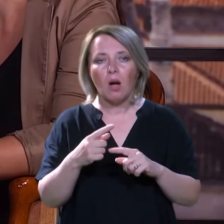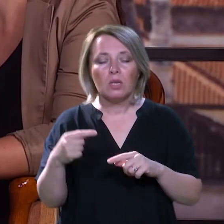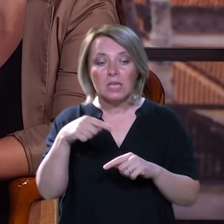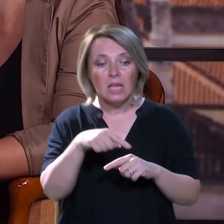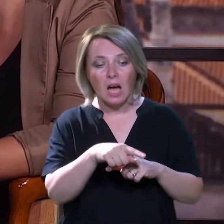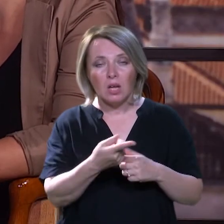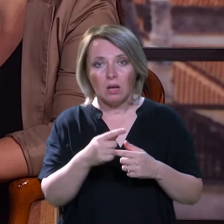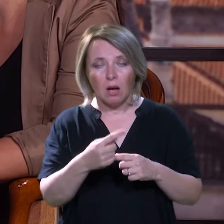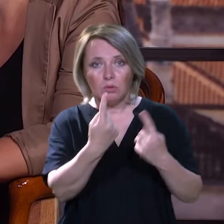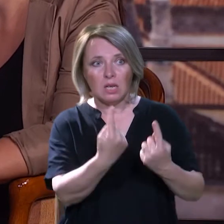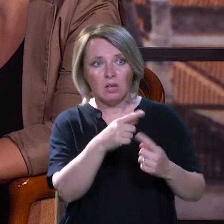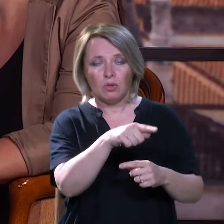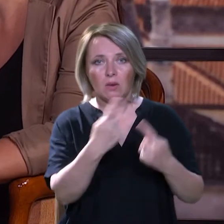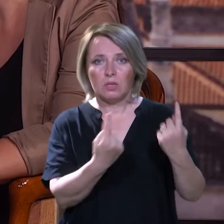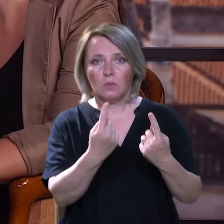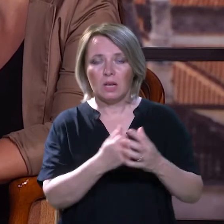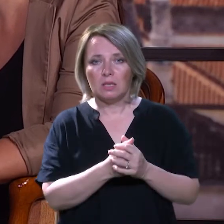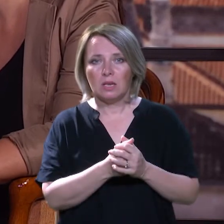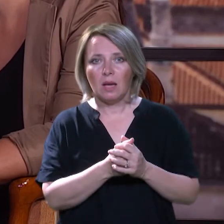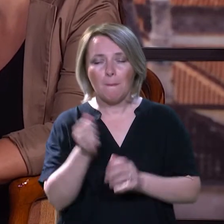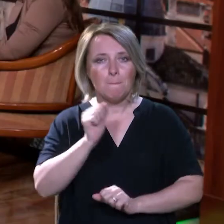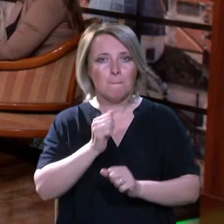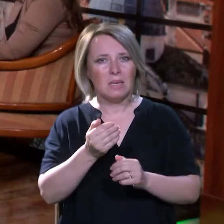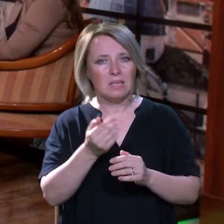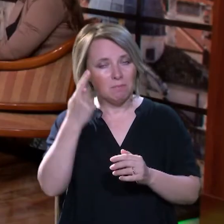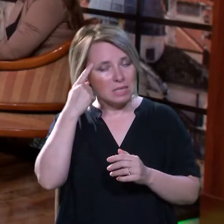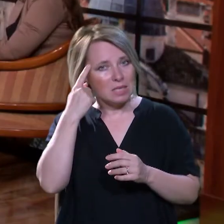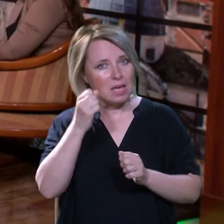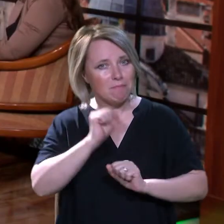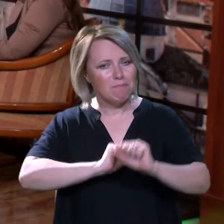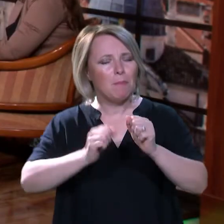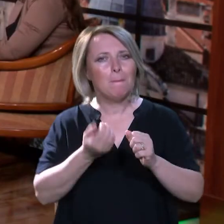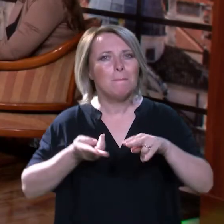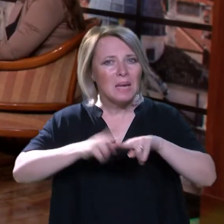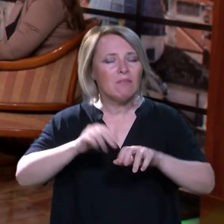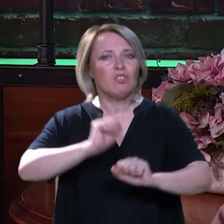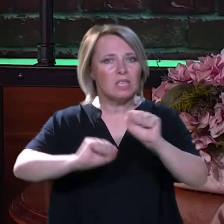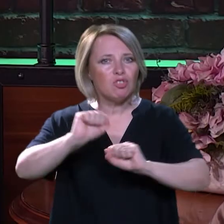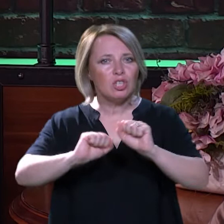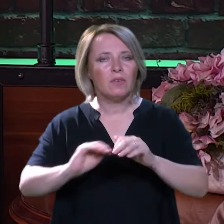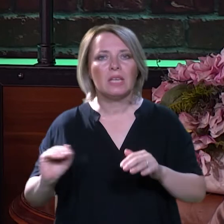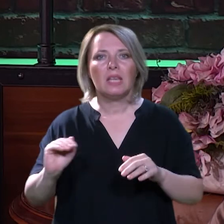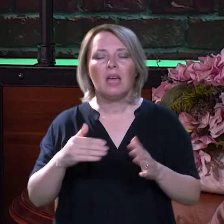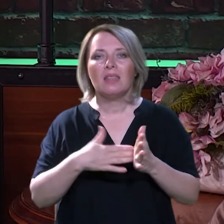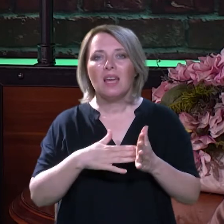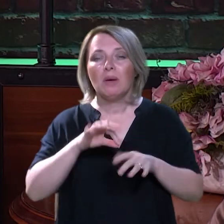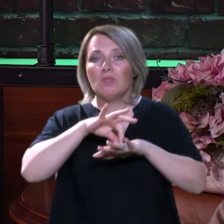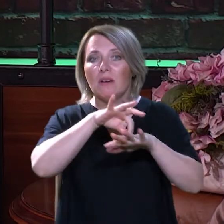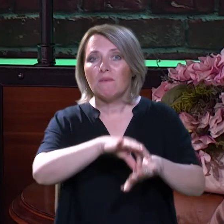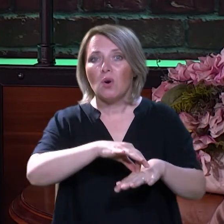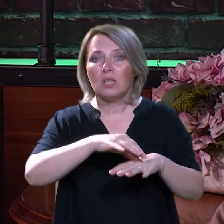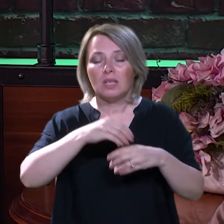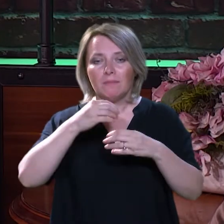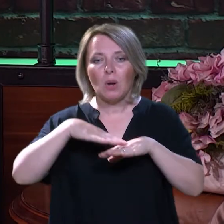nekad nađu u takvoj situaciji? Mislite, prezaštićivanja? Pa ja bih svakako rekla da se nekako vode